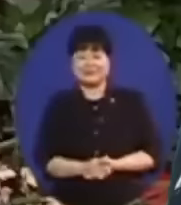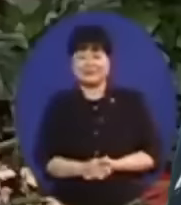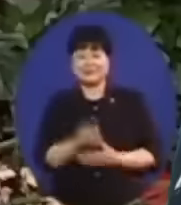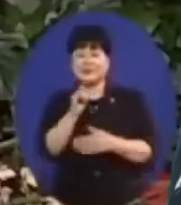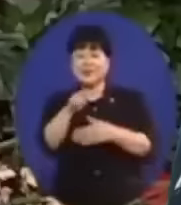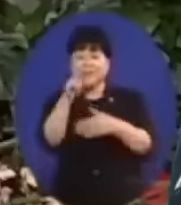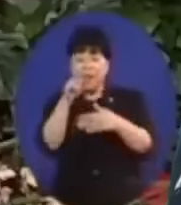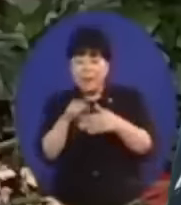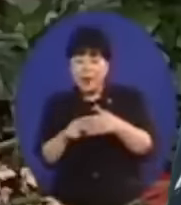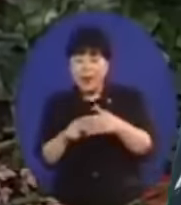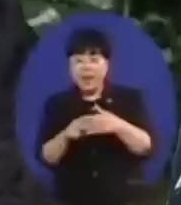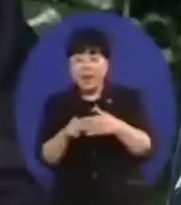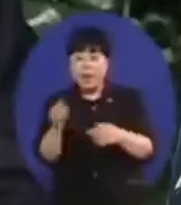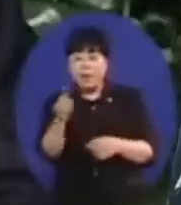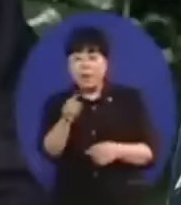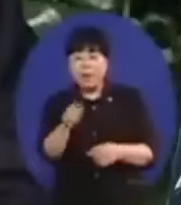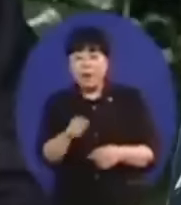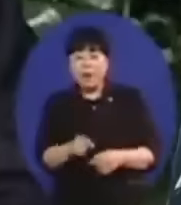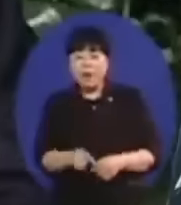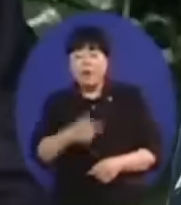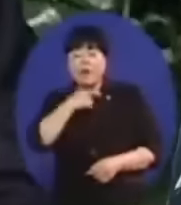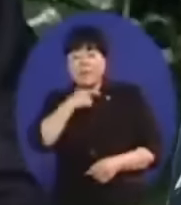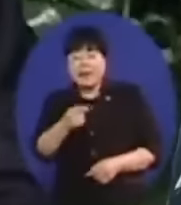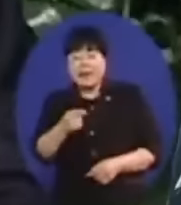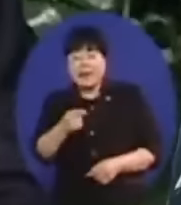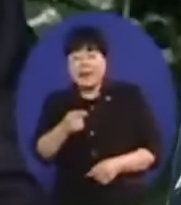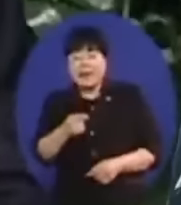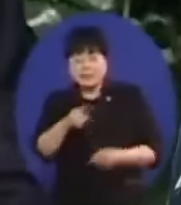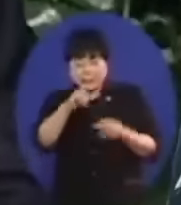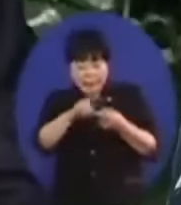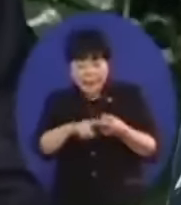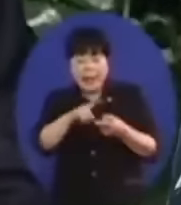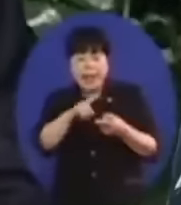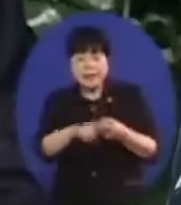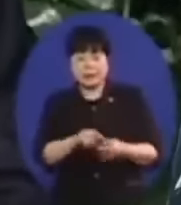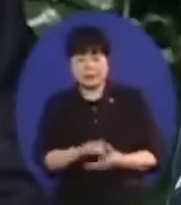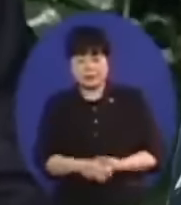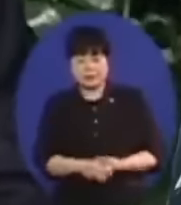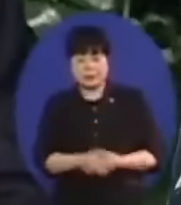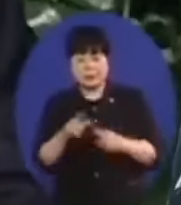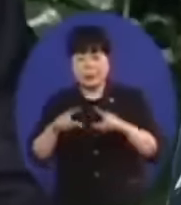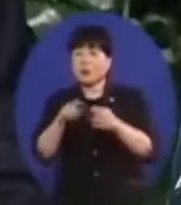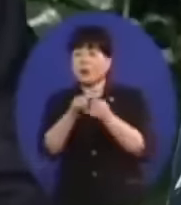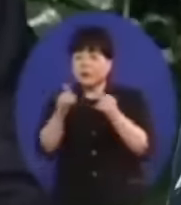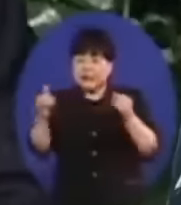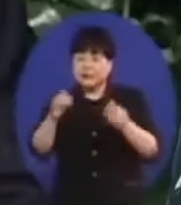우리 마음에 무엇을 바라고 바라보는가, 일반 사람들은